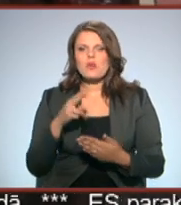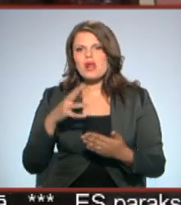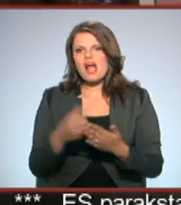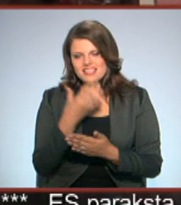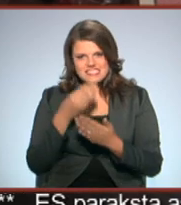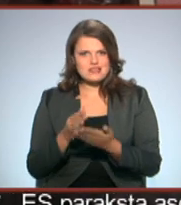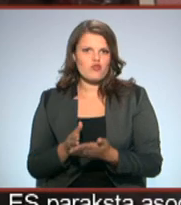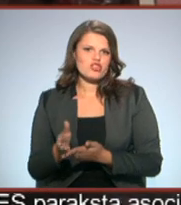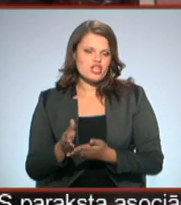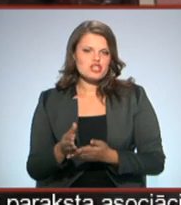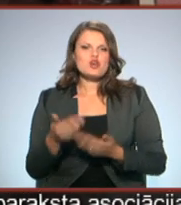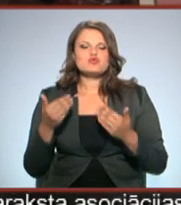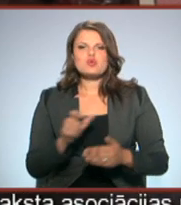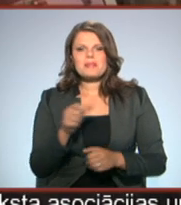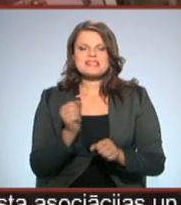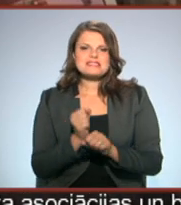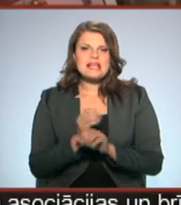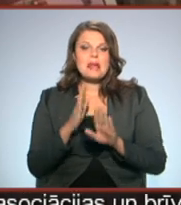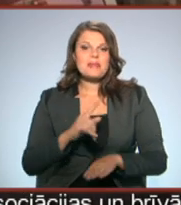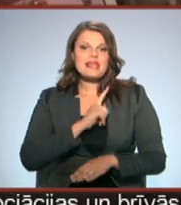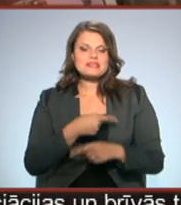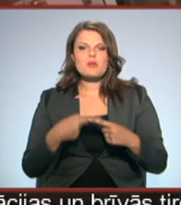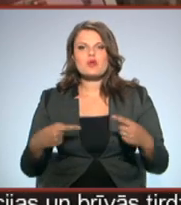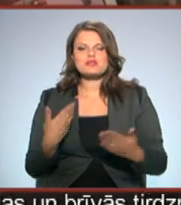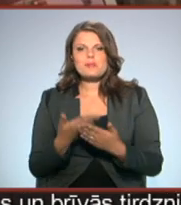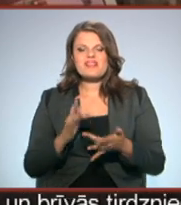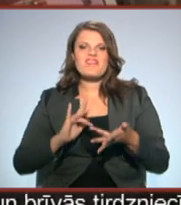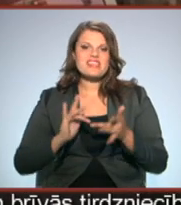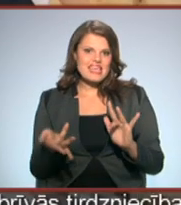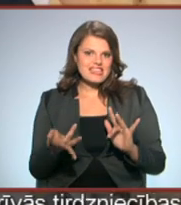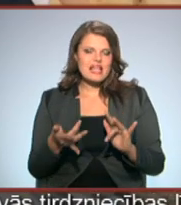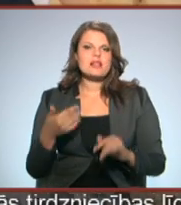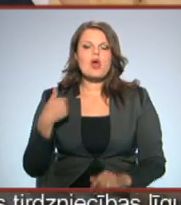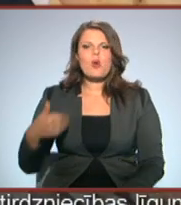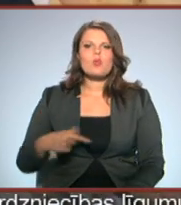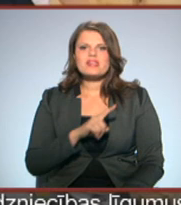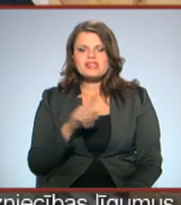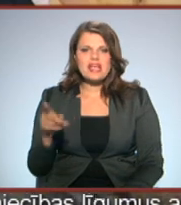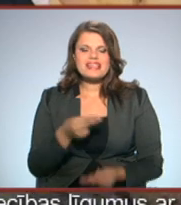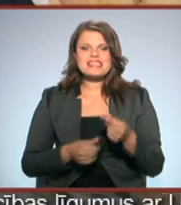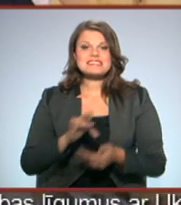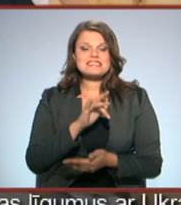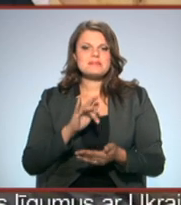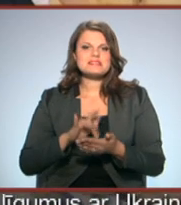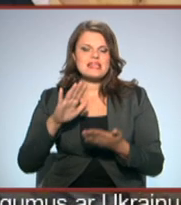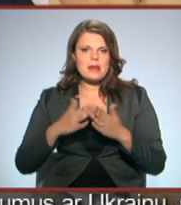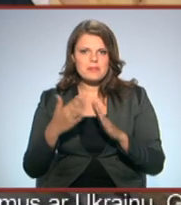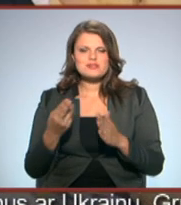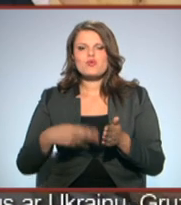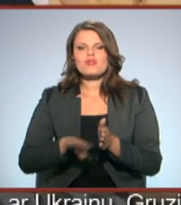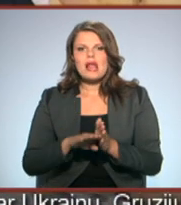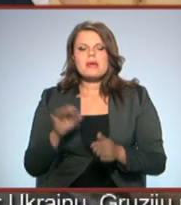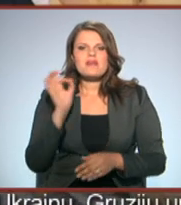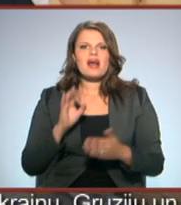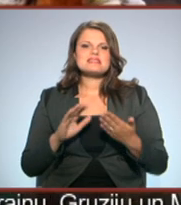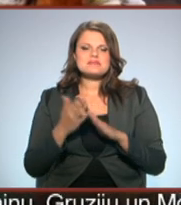Jā. Šobrīd kooperatīvs strādā pie iespējām produkciju piedāvāt internetā. Kuldīga ir Hanzas pilsēta un dalība Hanzas dienās Vācijas